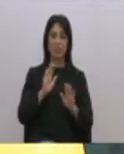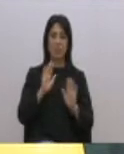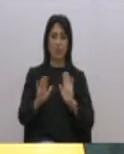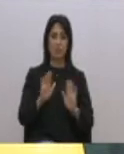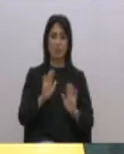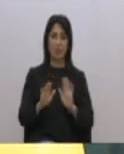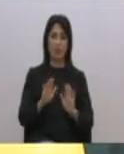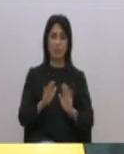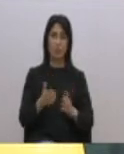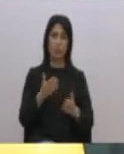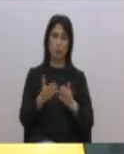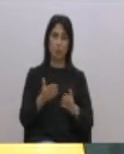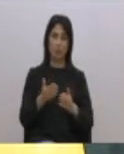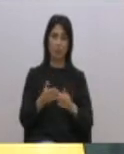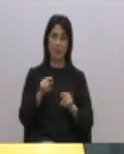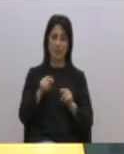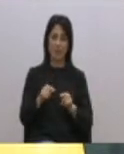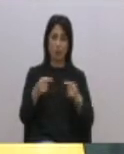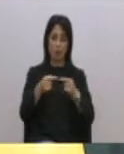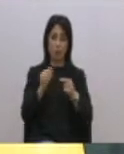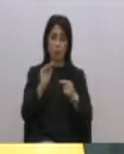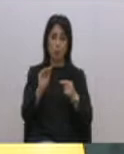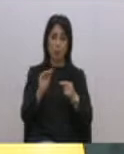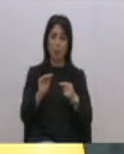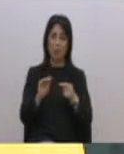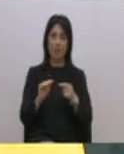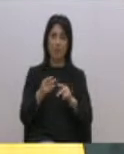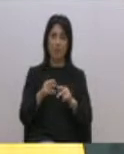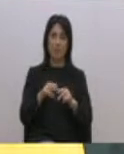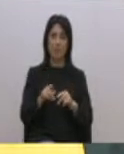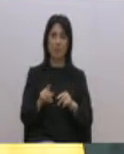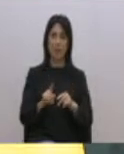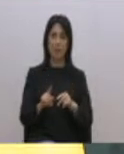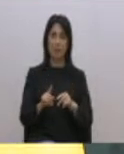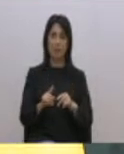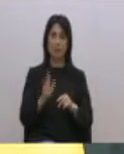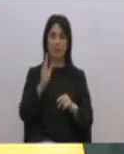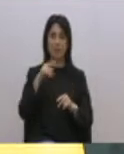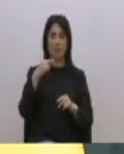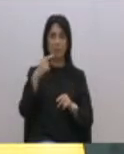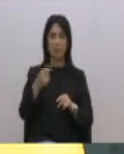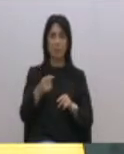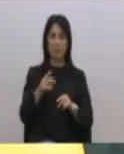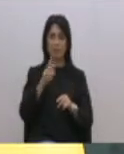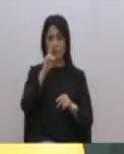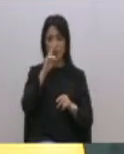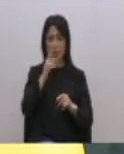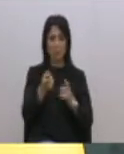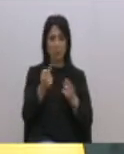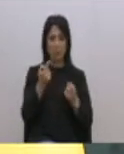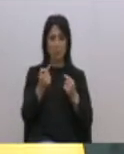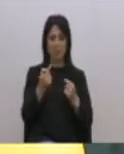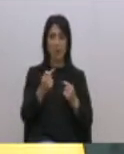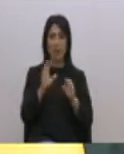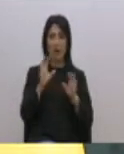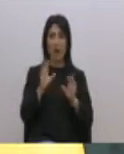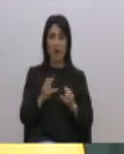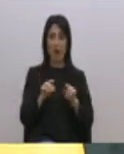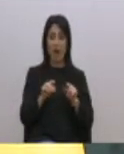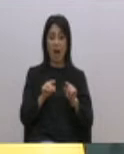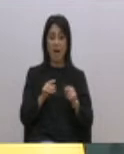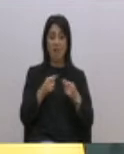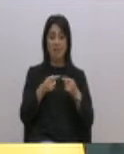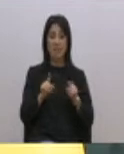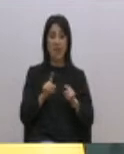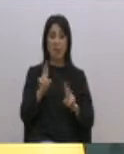ხელმძღვანელს, თუმცა იქვე ზუსტდება იმისათვის, რათა სამომავლო კოლიზიები იქნეს თავიდან აცილებული, რომ თუ კანონით არ არის სხვა